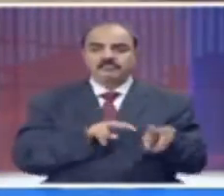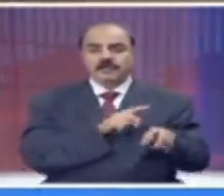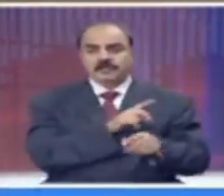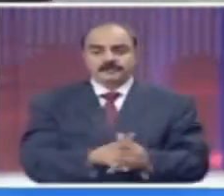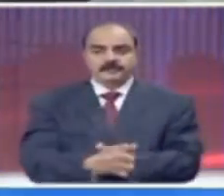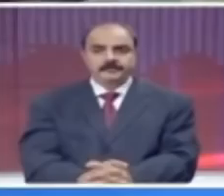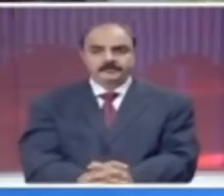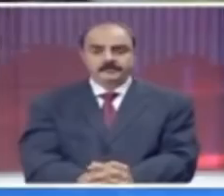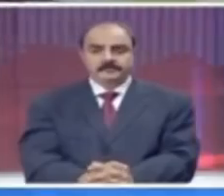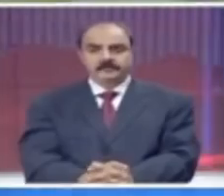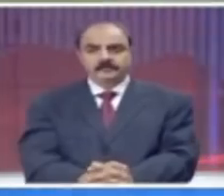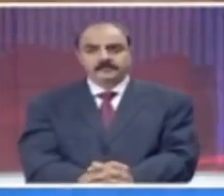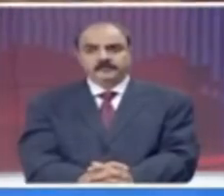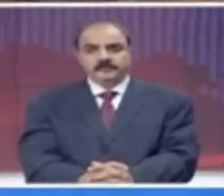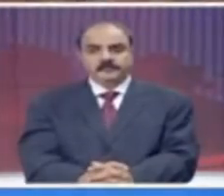الشرقية،